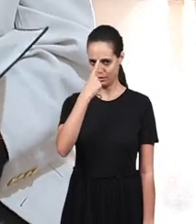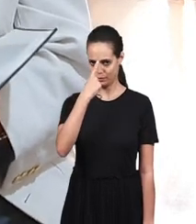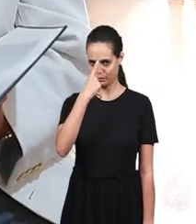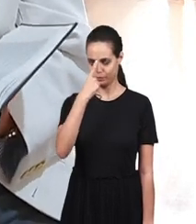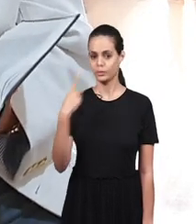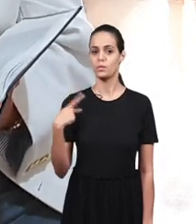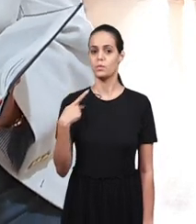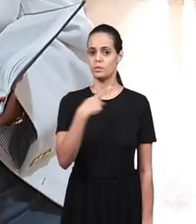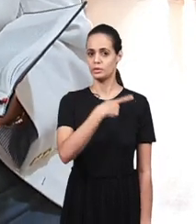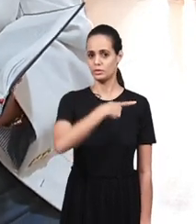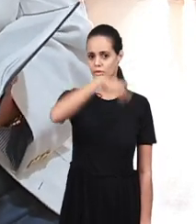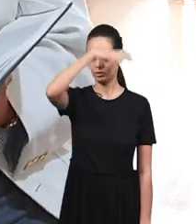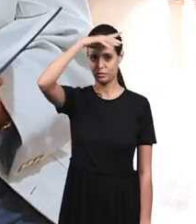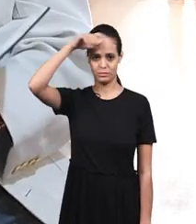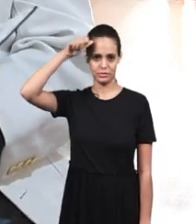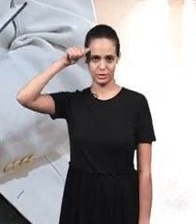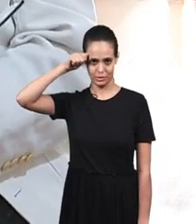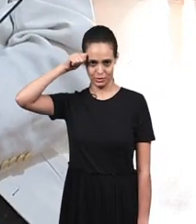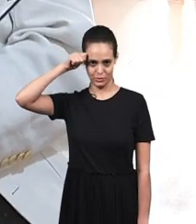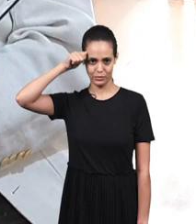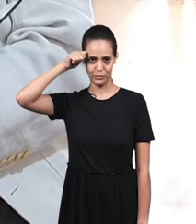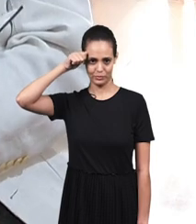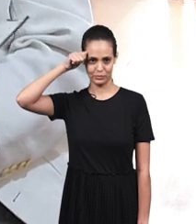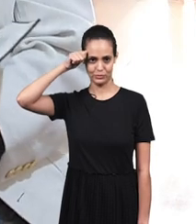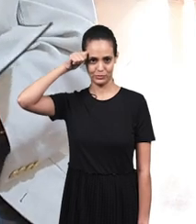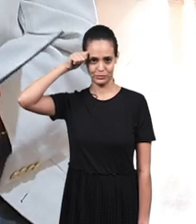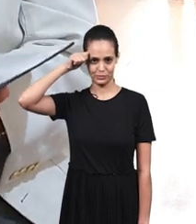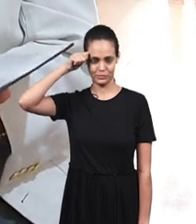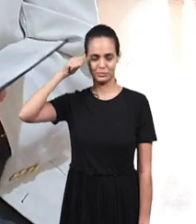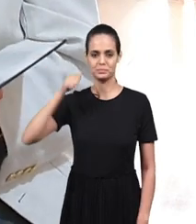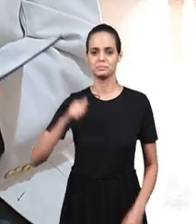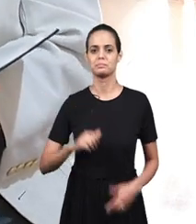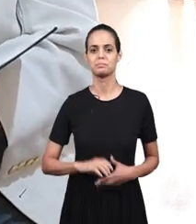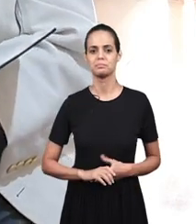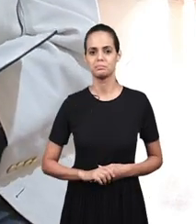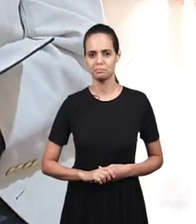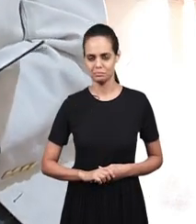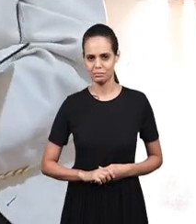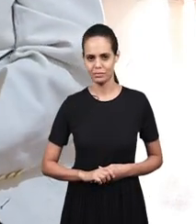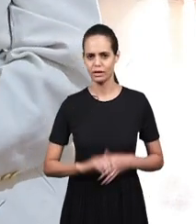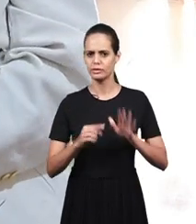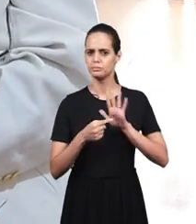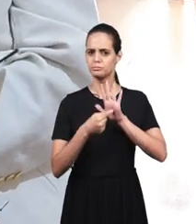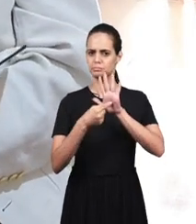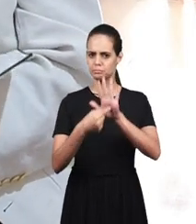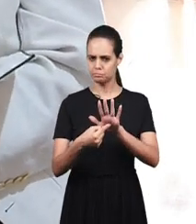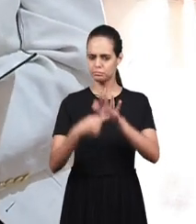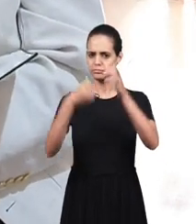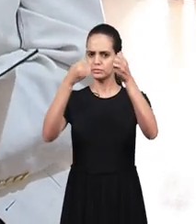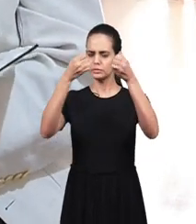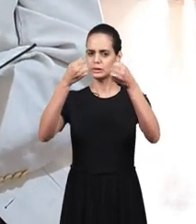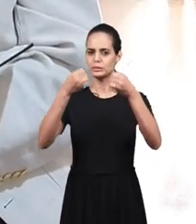pasteur Daniel Moreira, nous avons entendu la parole du pasteur Amadeo